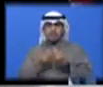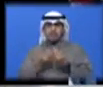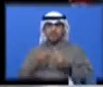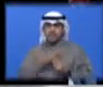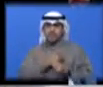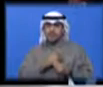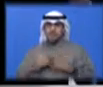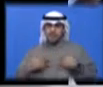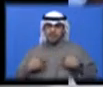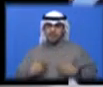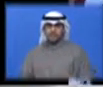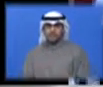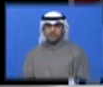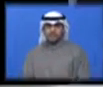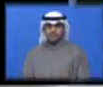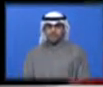قلوب الجميع.